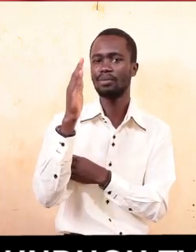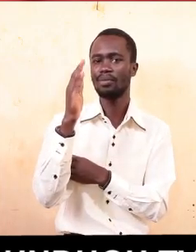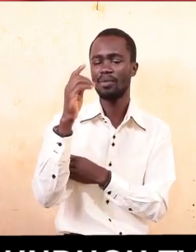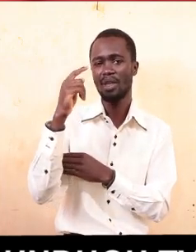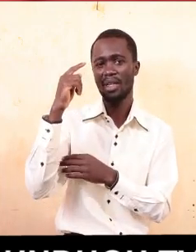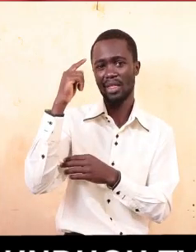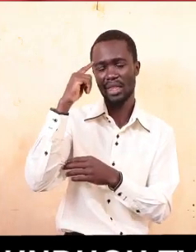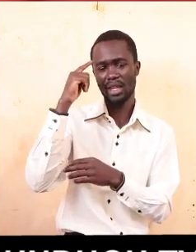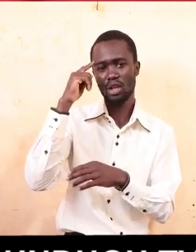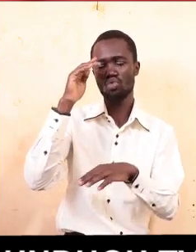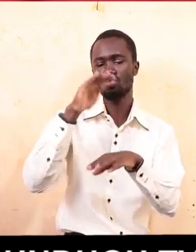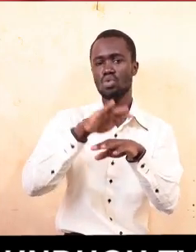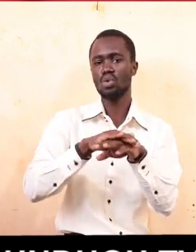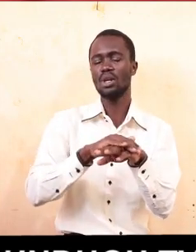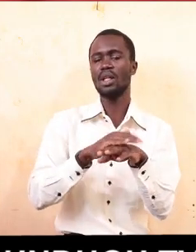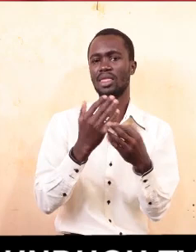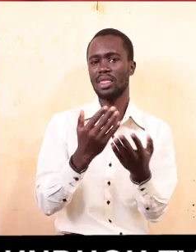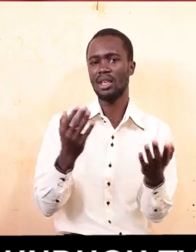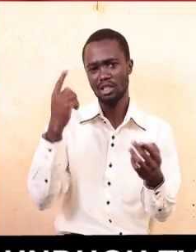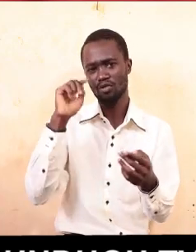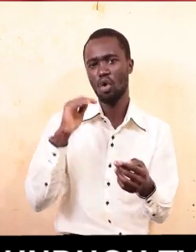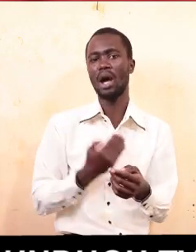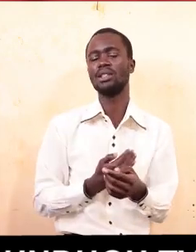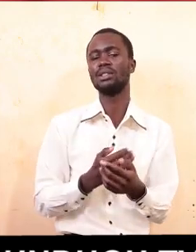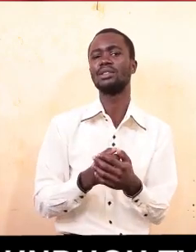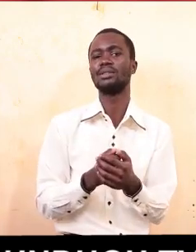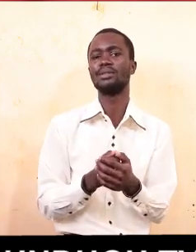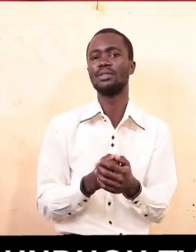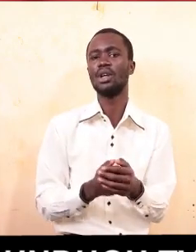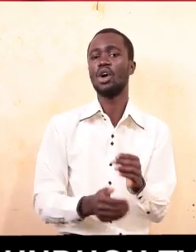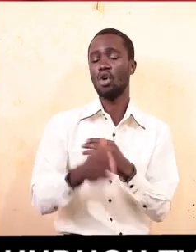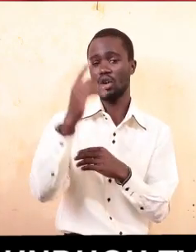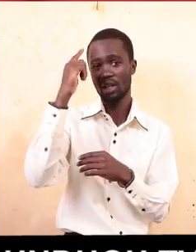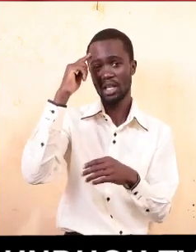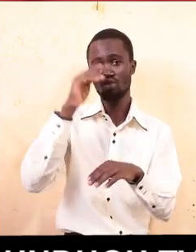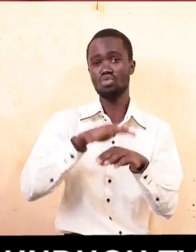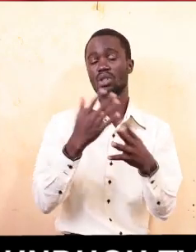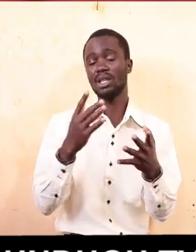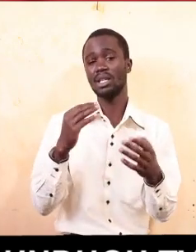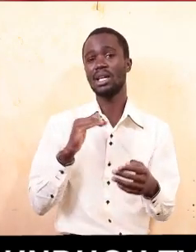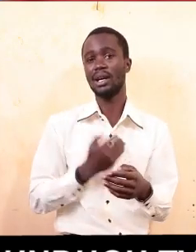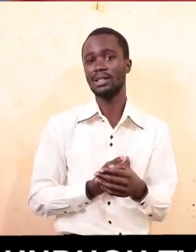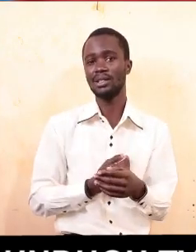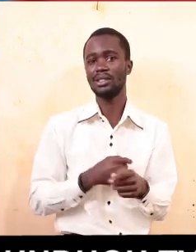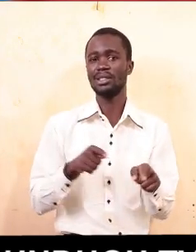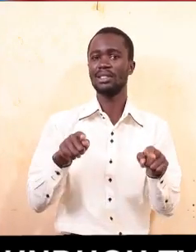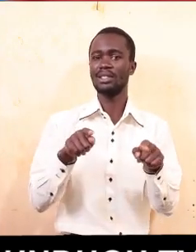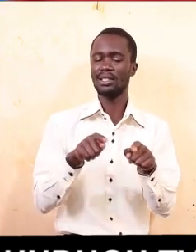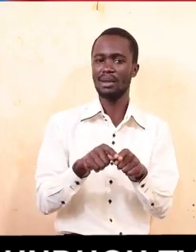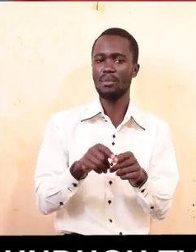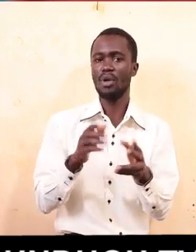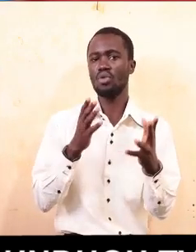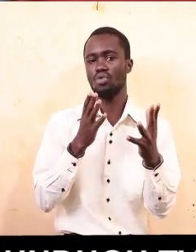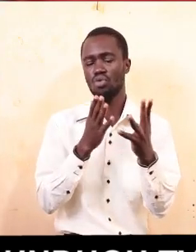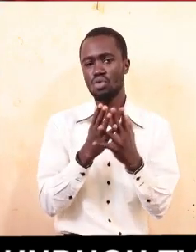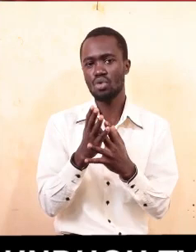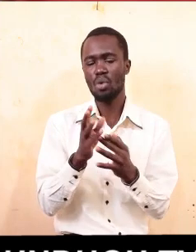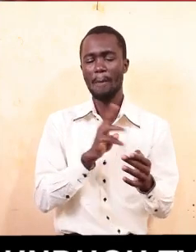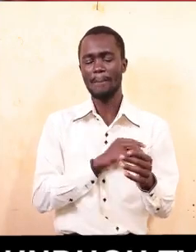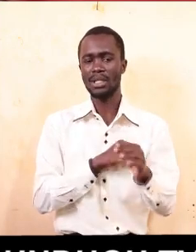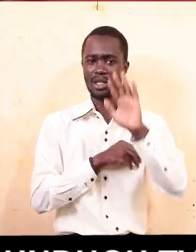anatuwazia mema. Mungu anatuwazia mema na anatuwazia kwa huruma zake.